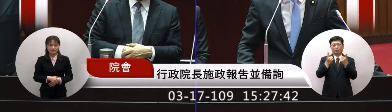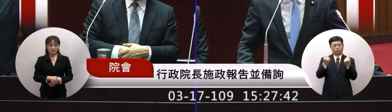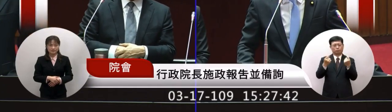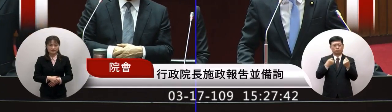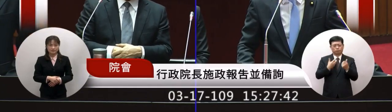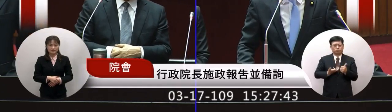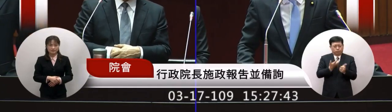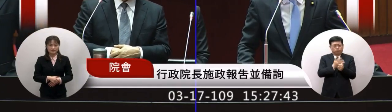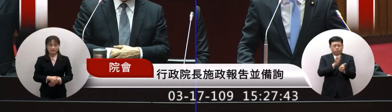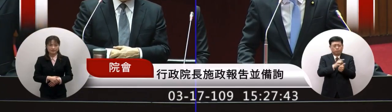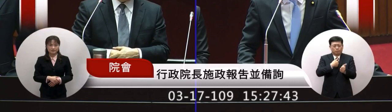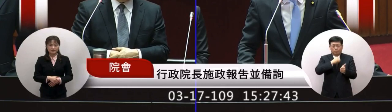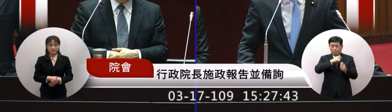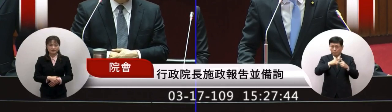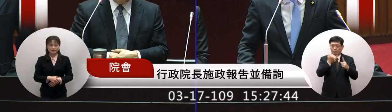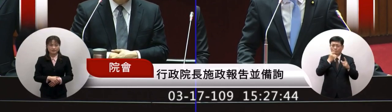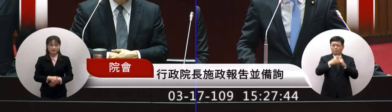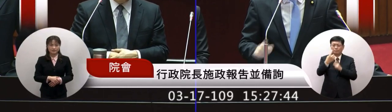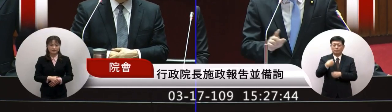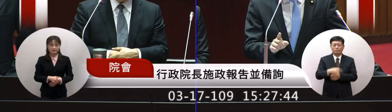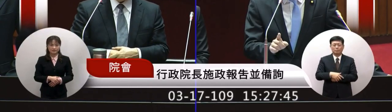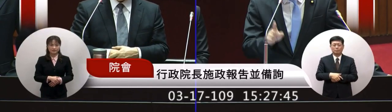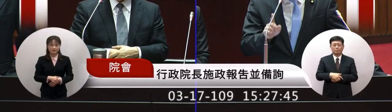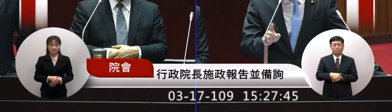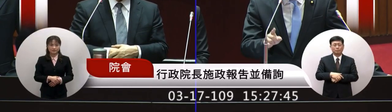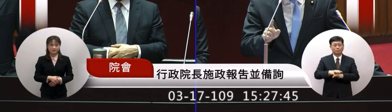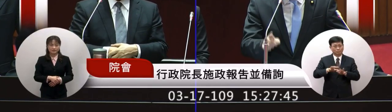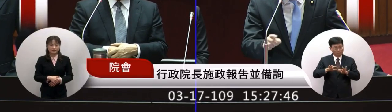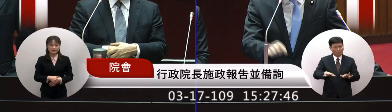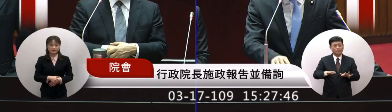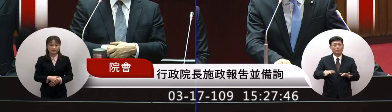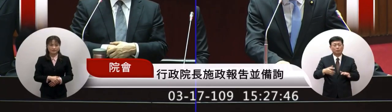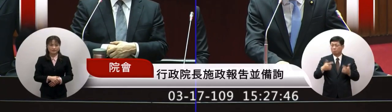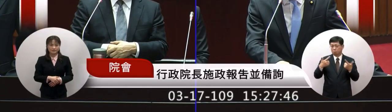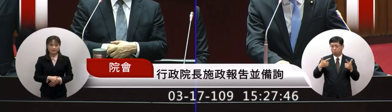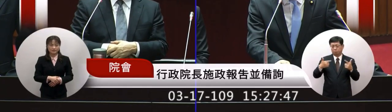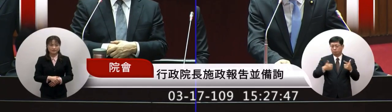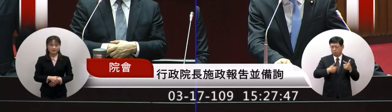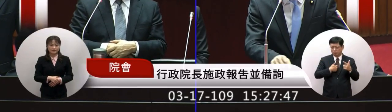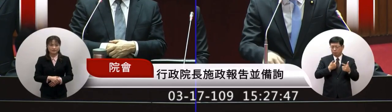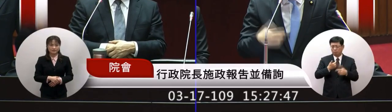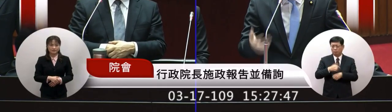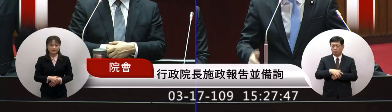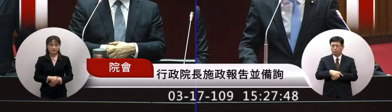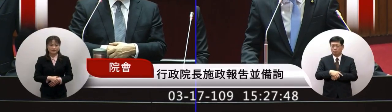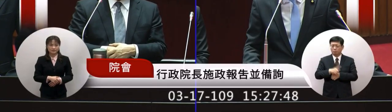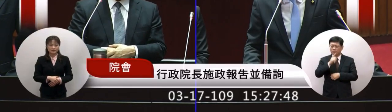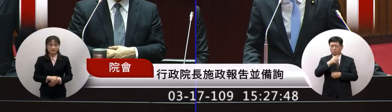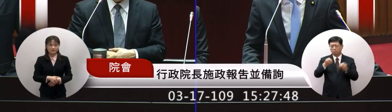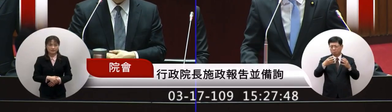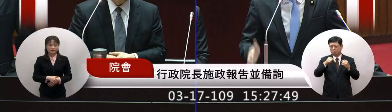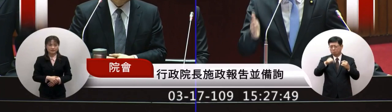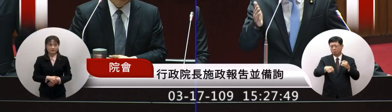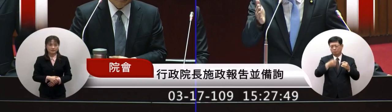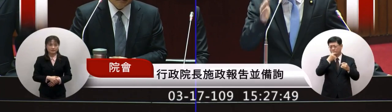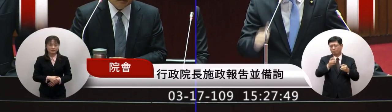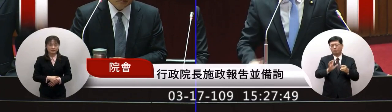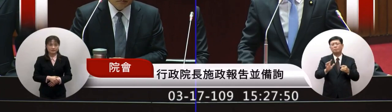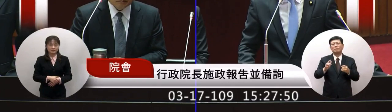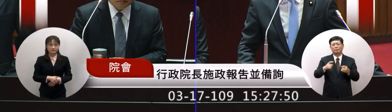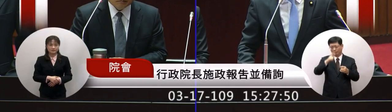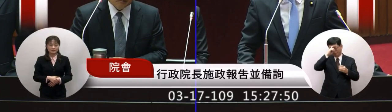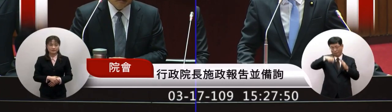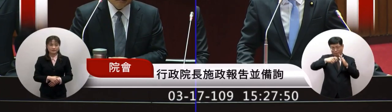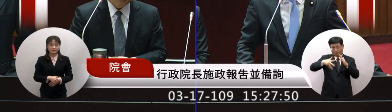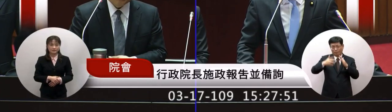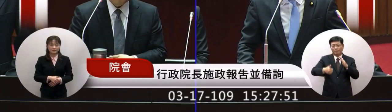全力的帮助我们的国人能够回来，所以这个地方其实我并没有要这个多谈的，这个只是希望院